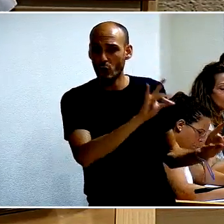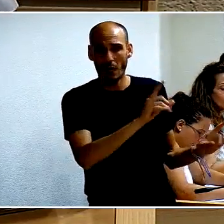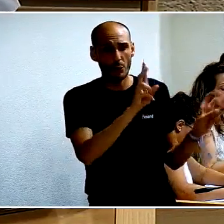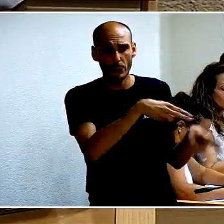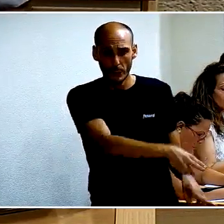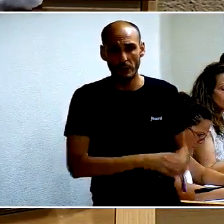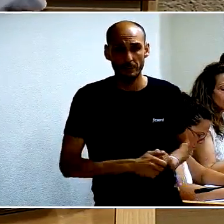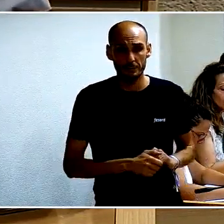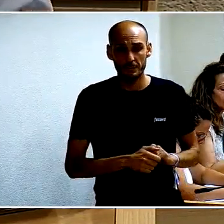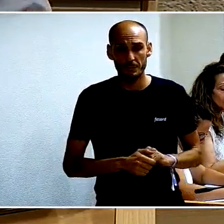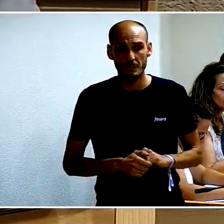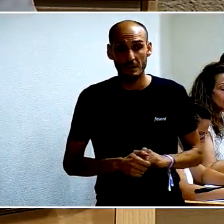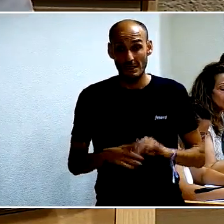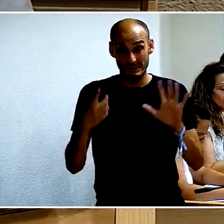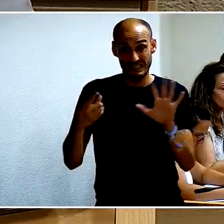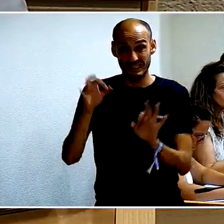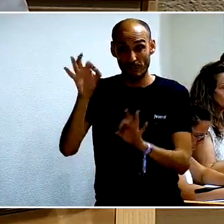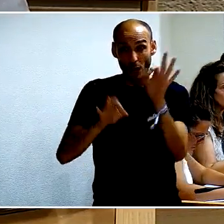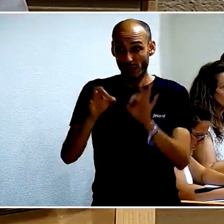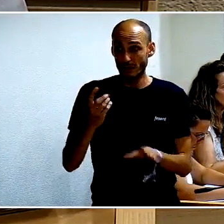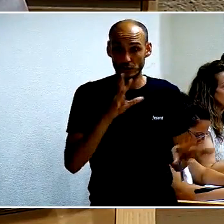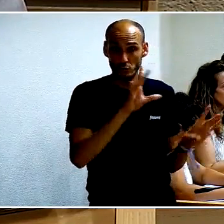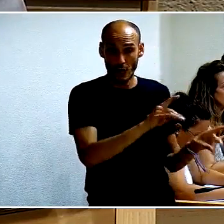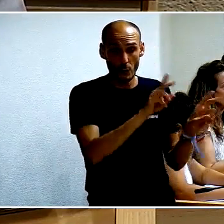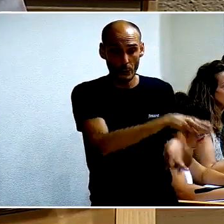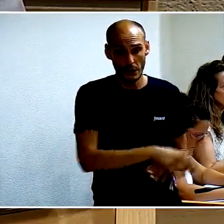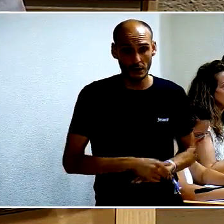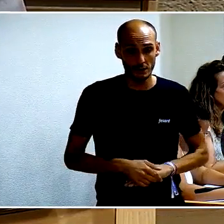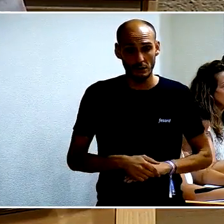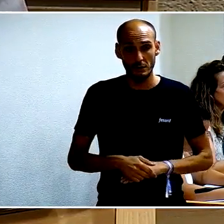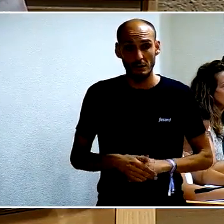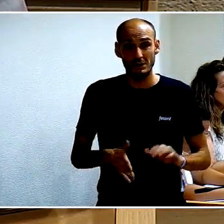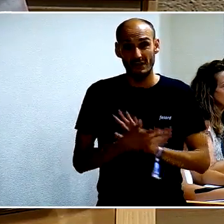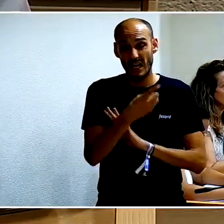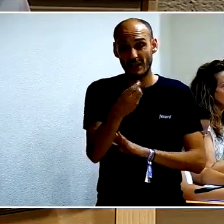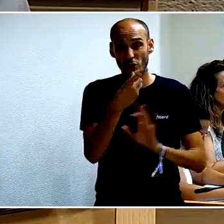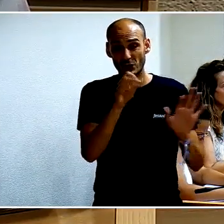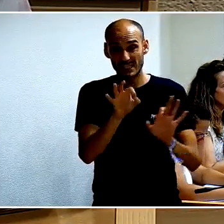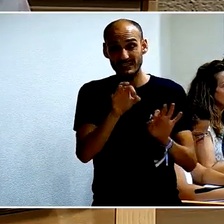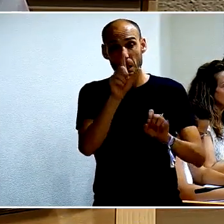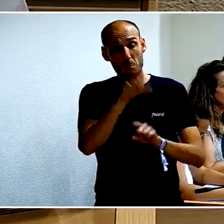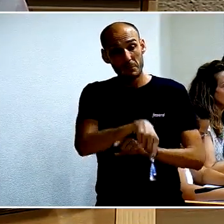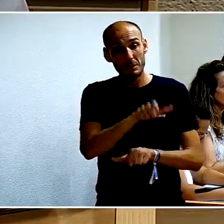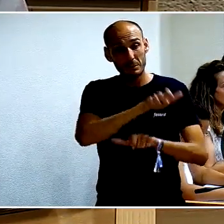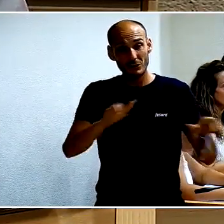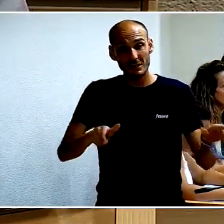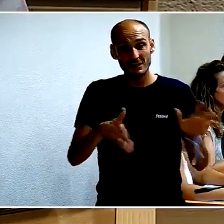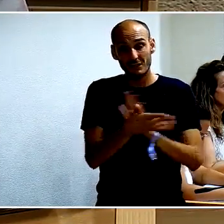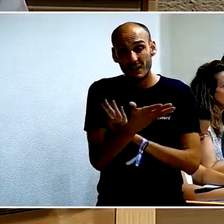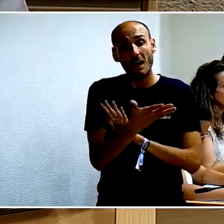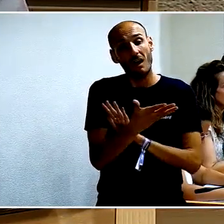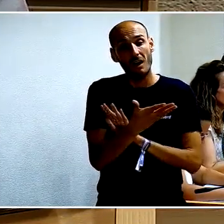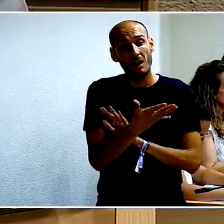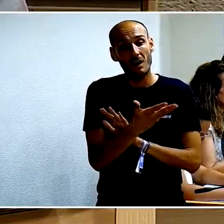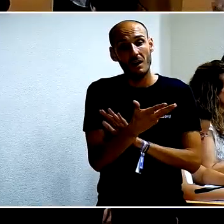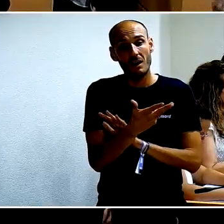Més del 60%, perdó. Això suposa, el 165.000 suposa el 30% de tota la població